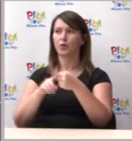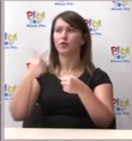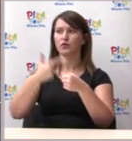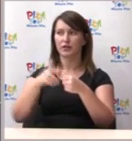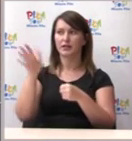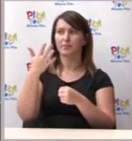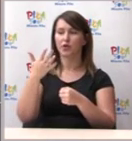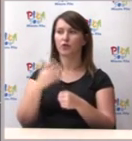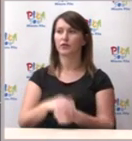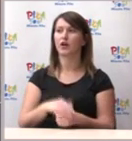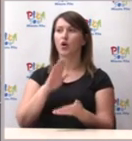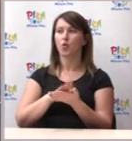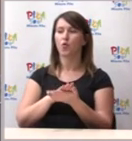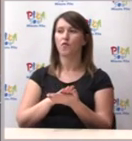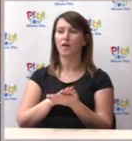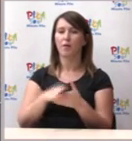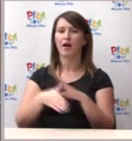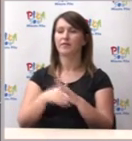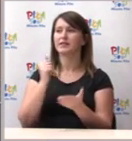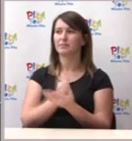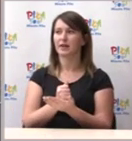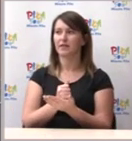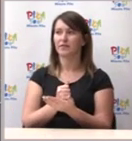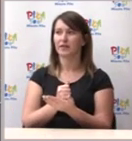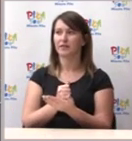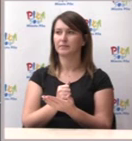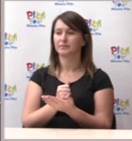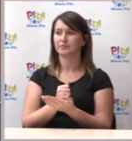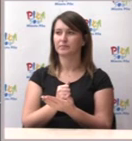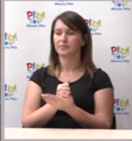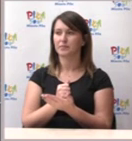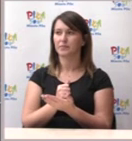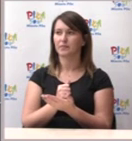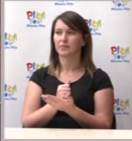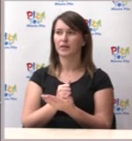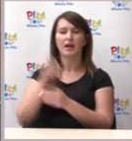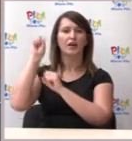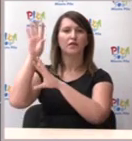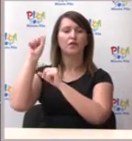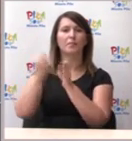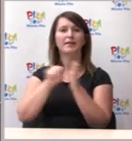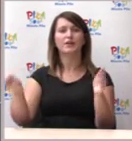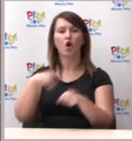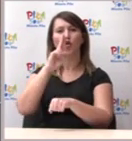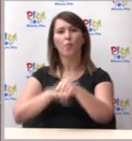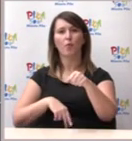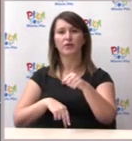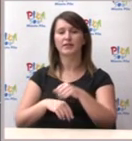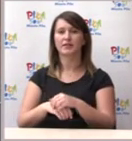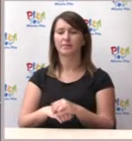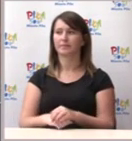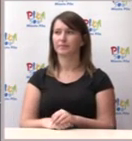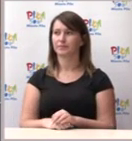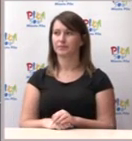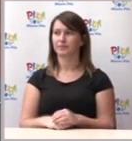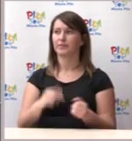uchwała w sprawie zasięgnięcia od komendanta wojewódzkiego policji informacji o kandydatach na ławników.